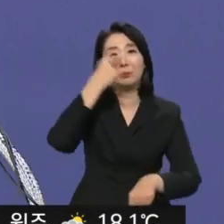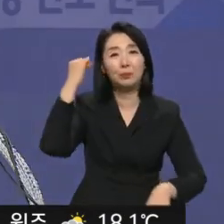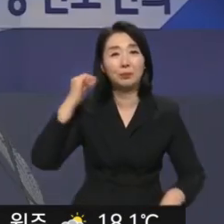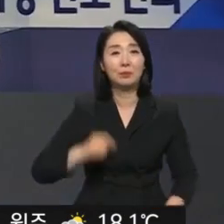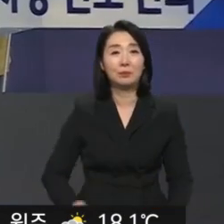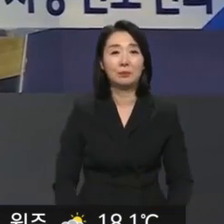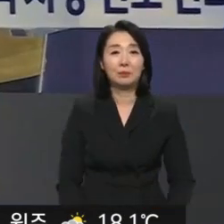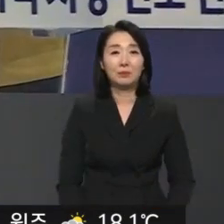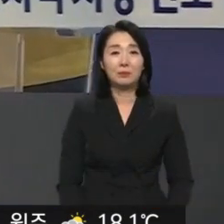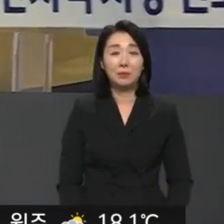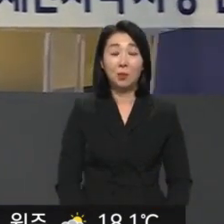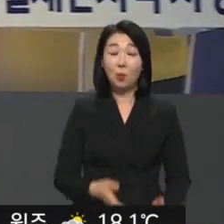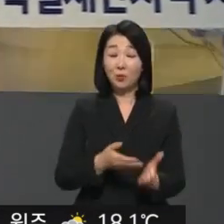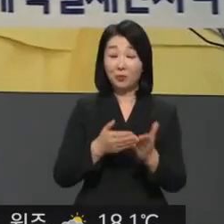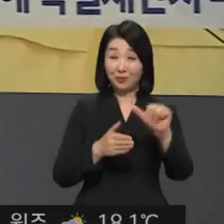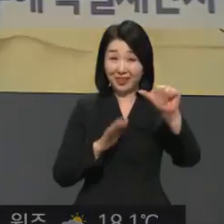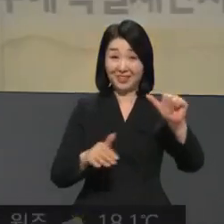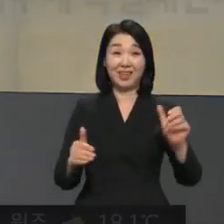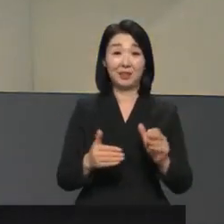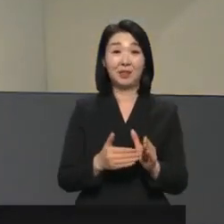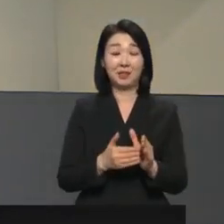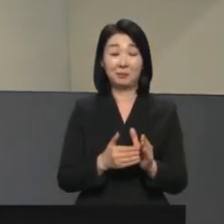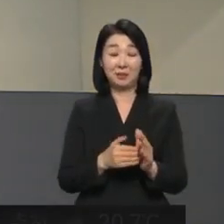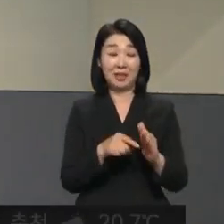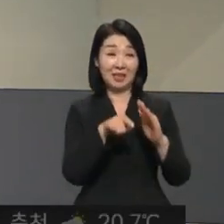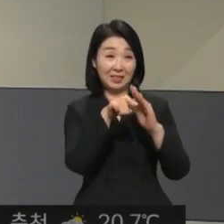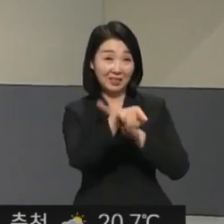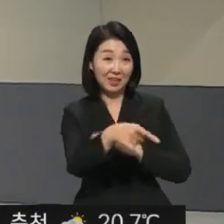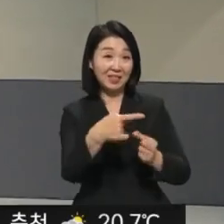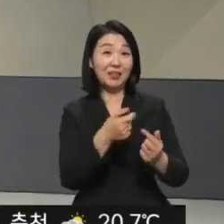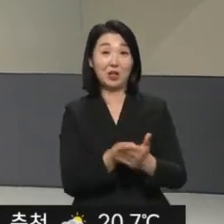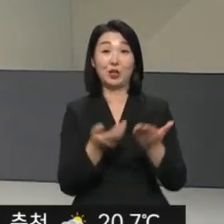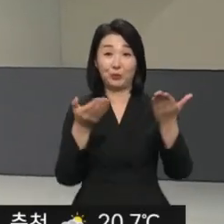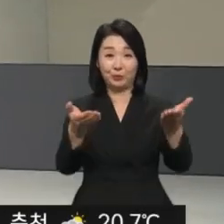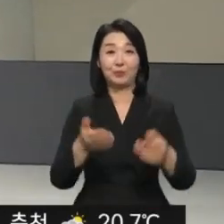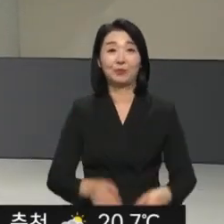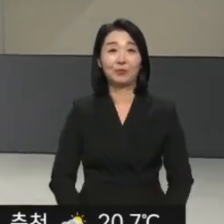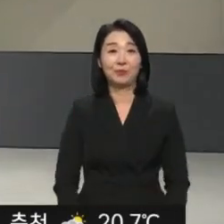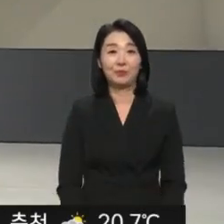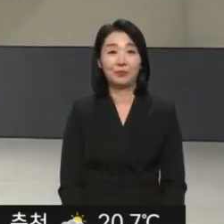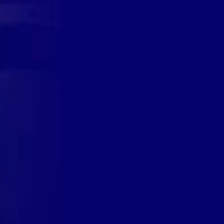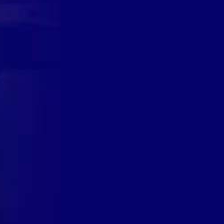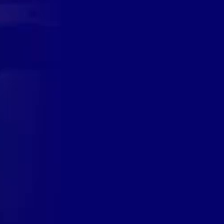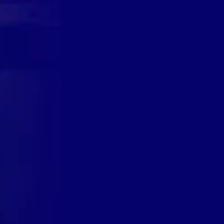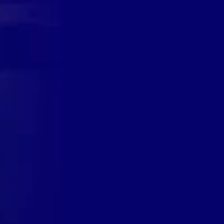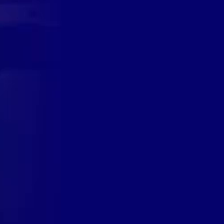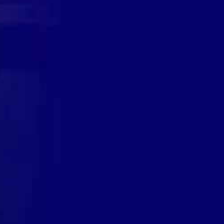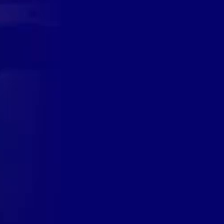네, 오늘의 뉴스픽은 여기까지입니다. 들어가서 원픽 뽑겠습니다. 뉴스픽5였습니다.